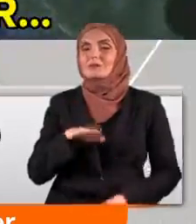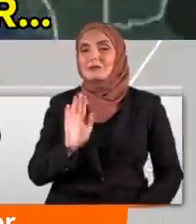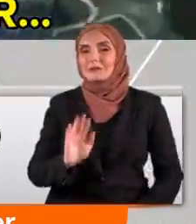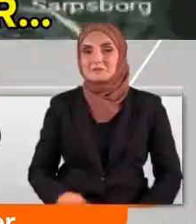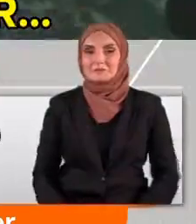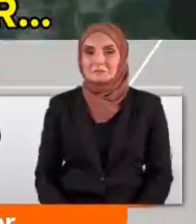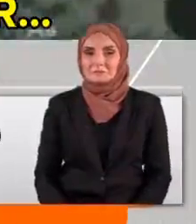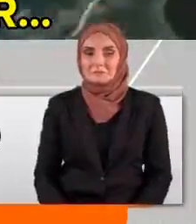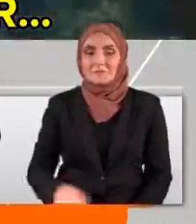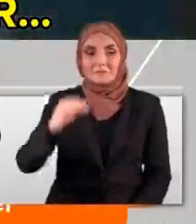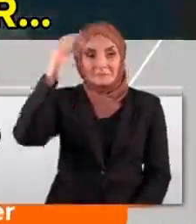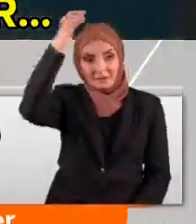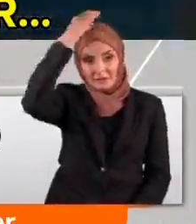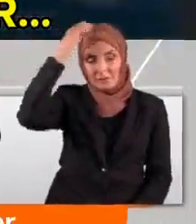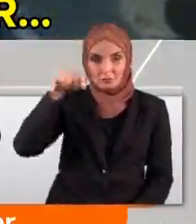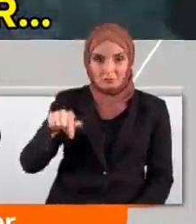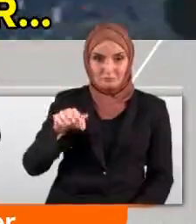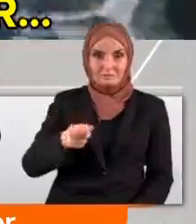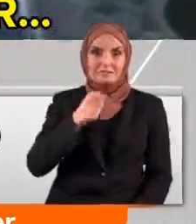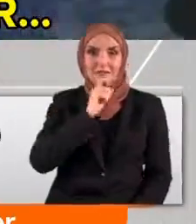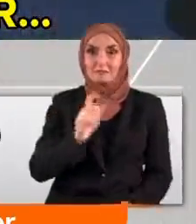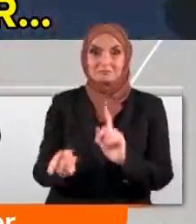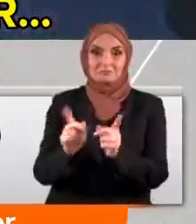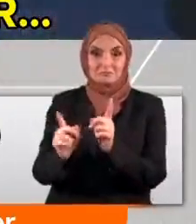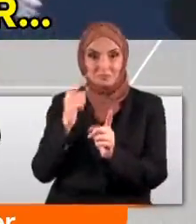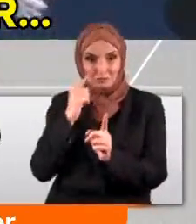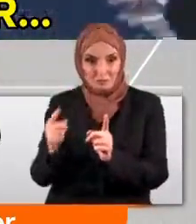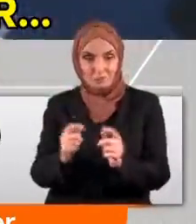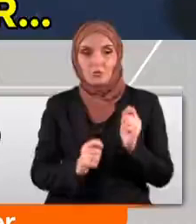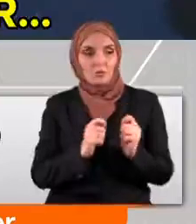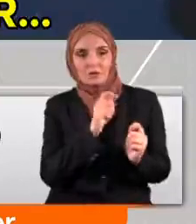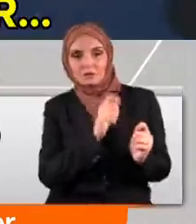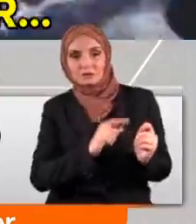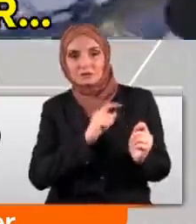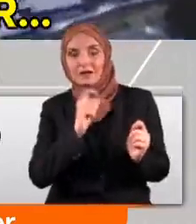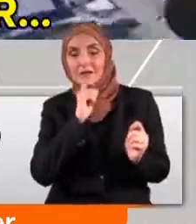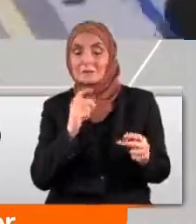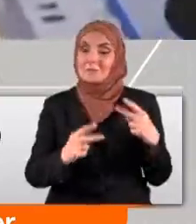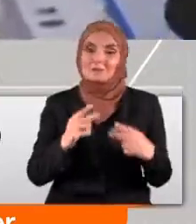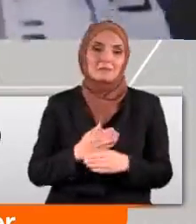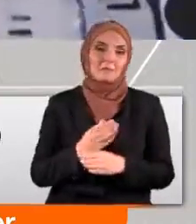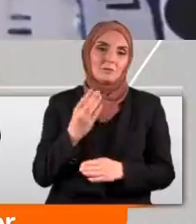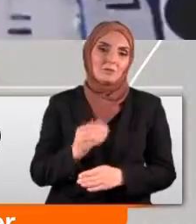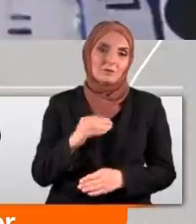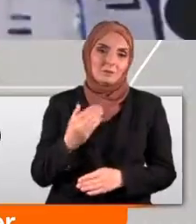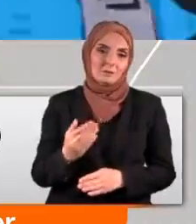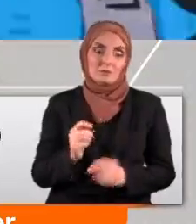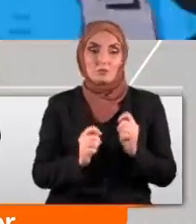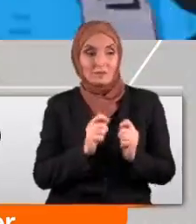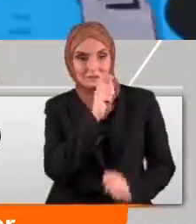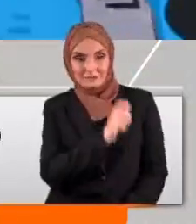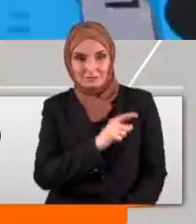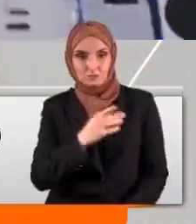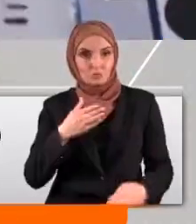Navigasyonun yanlış yönlendirmesi bazen kullanıcı hatalarından kaynaklanabilir. Kullanıcı doğru bir şekilde yol tarifi